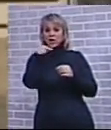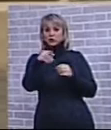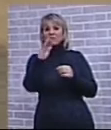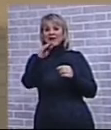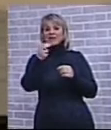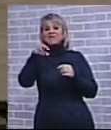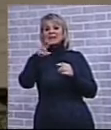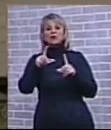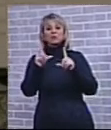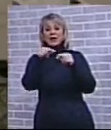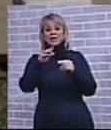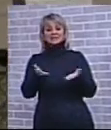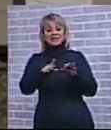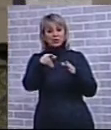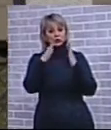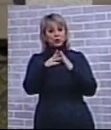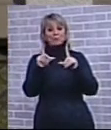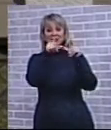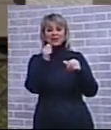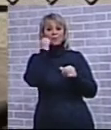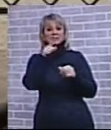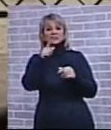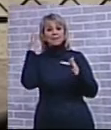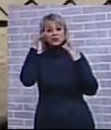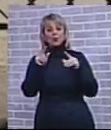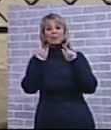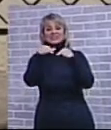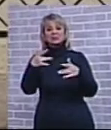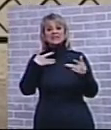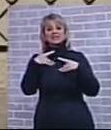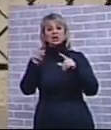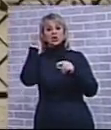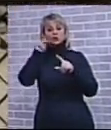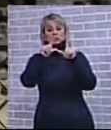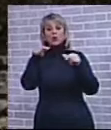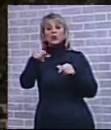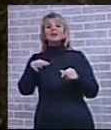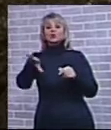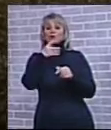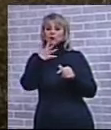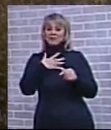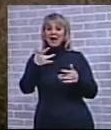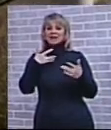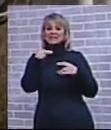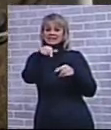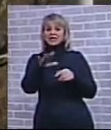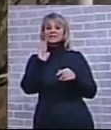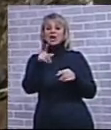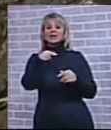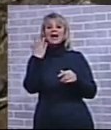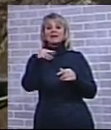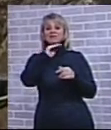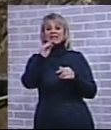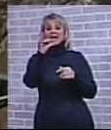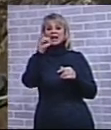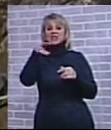Фанни Фельдман покинула этот дом и отправилась в Москву за мечтой – поступать в театральную школу. Но всенародно любимой актрисой она стала уже как